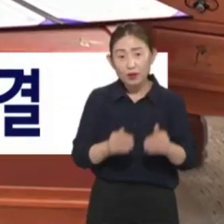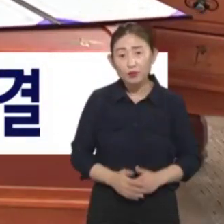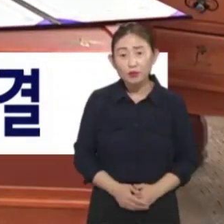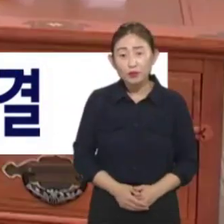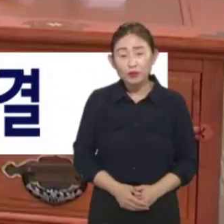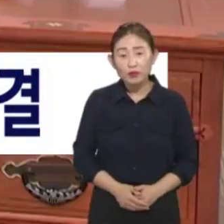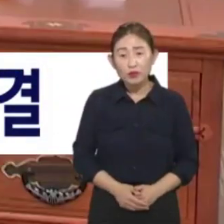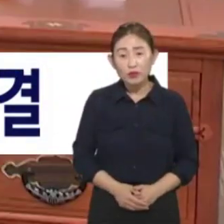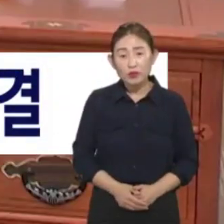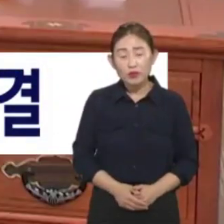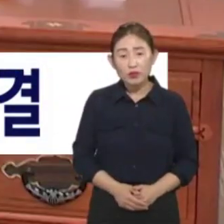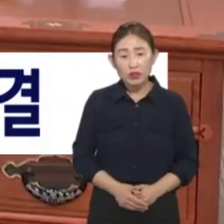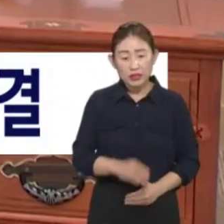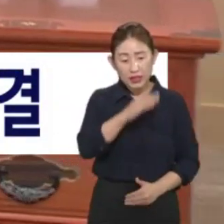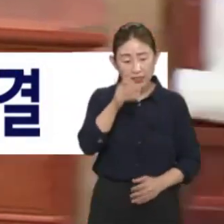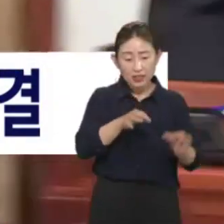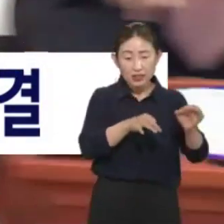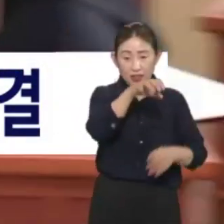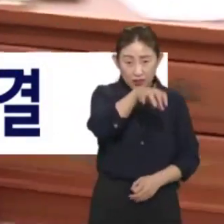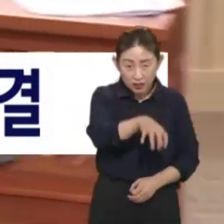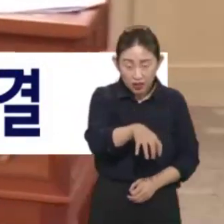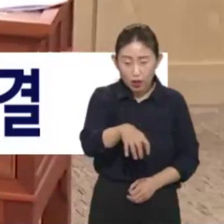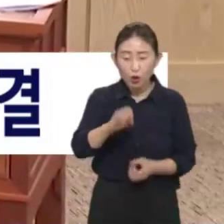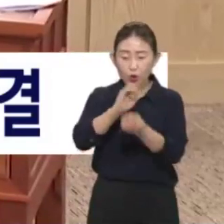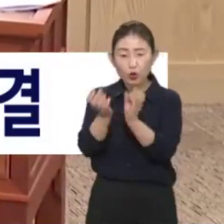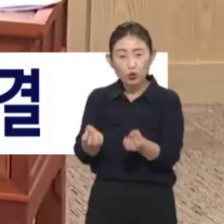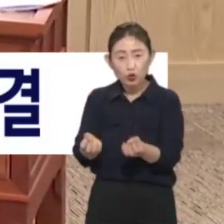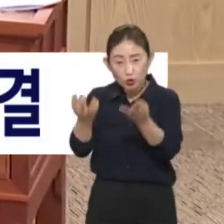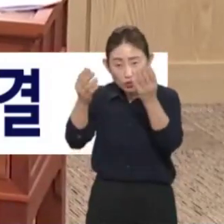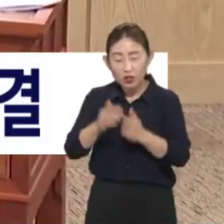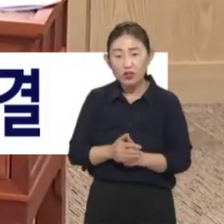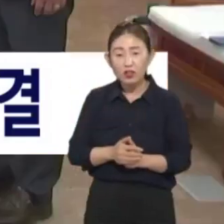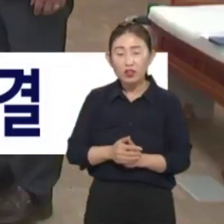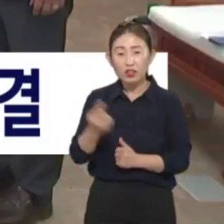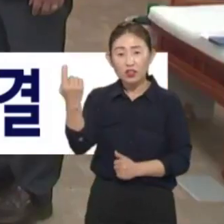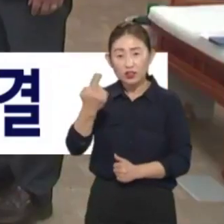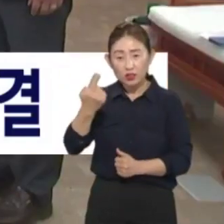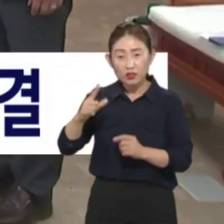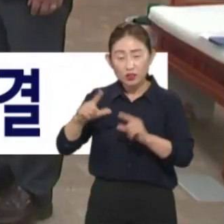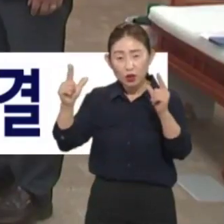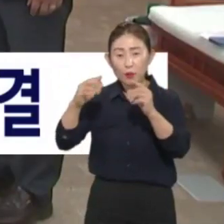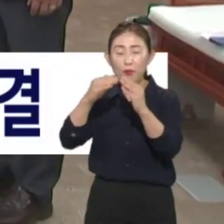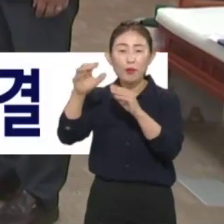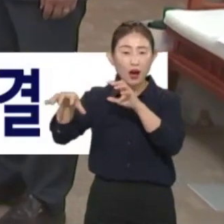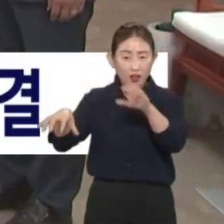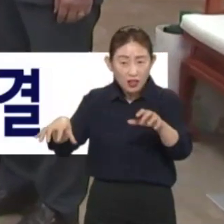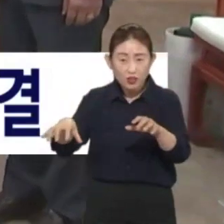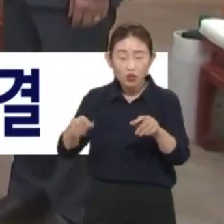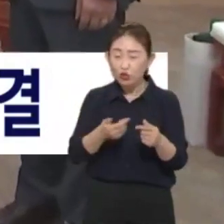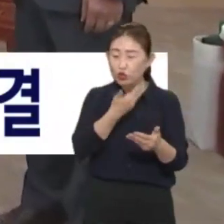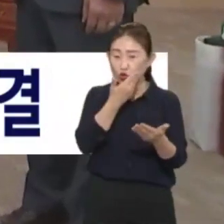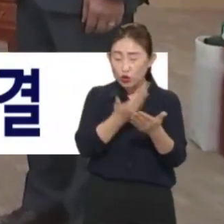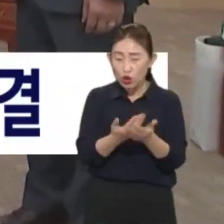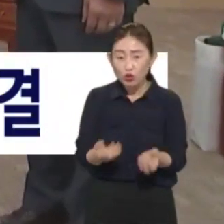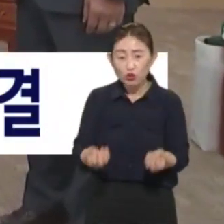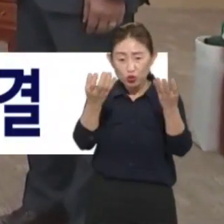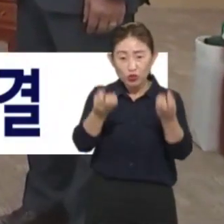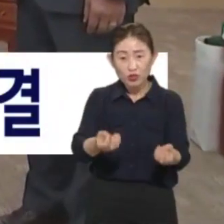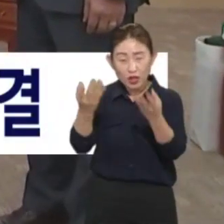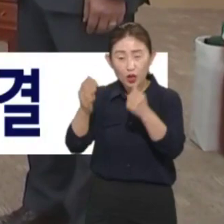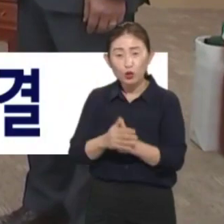두 기관은 협약을 통해 예산장터 삼국축제와 대흥 천년마을에서의 더 느린 여행 등 주요 축제 연계